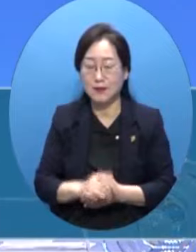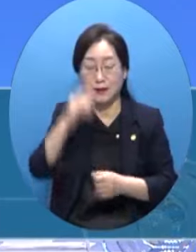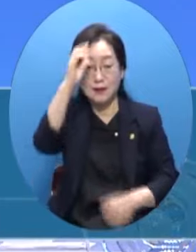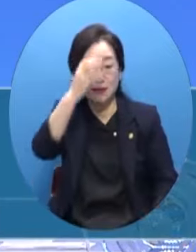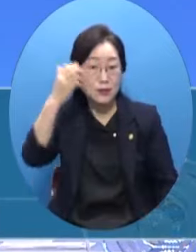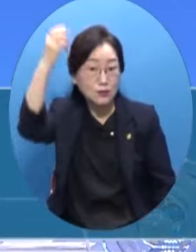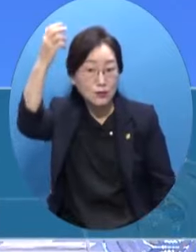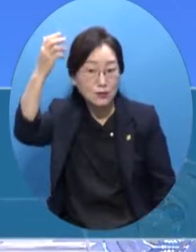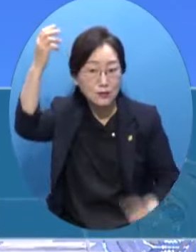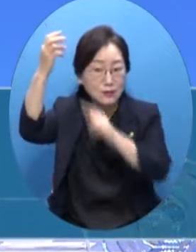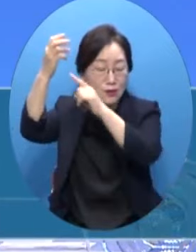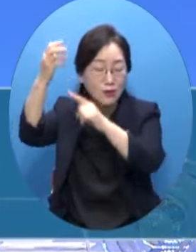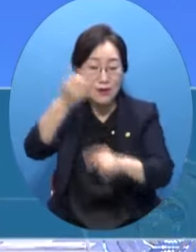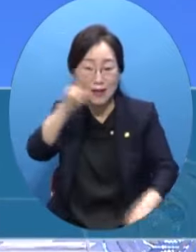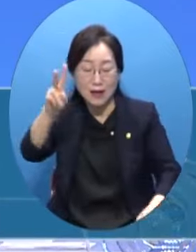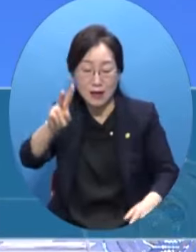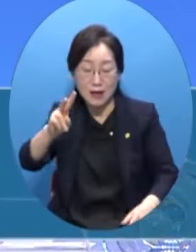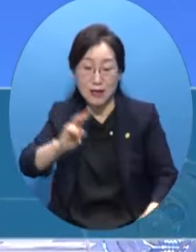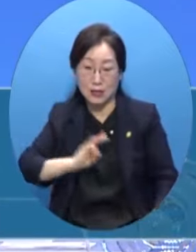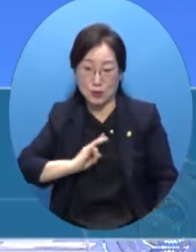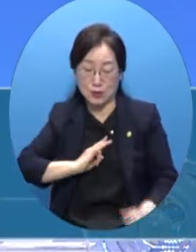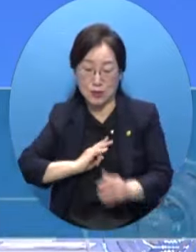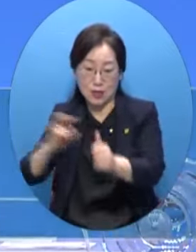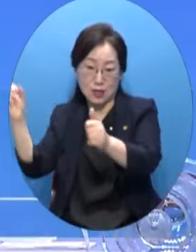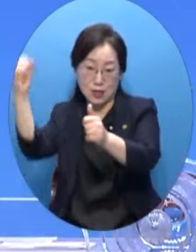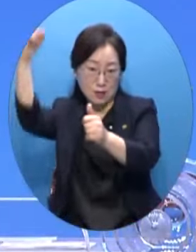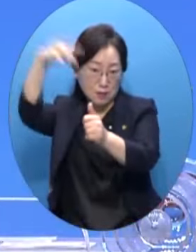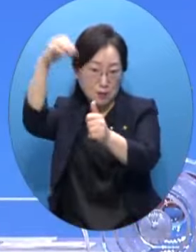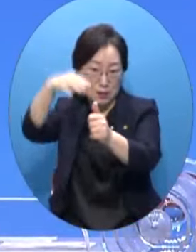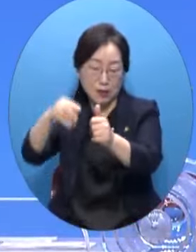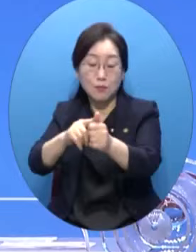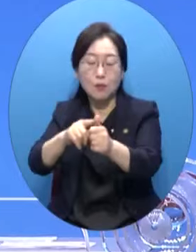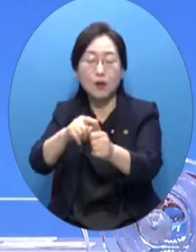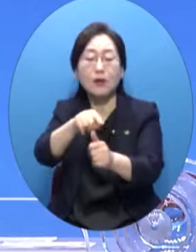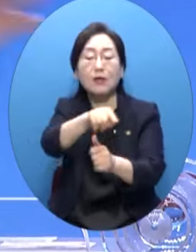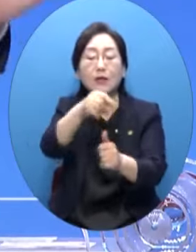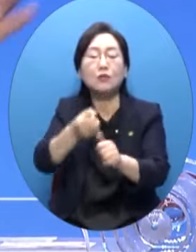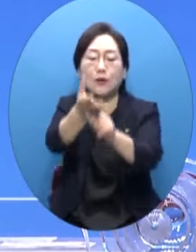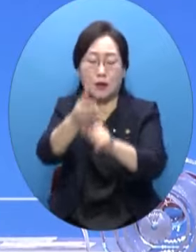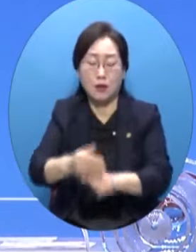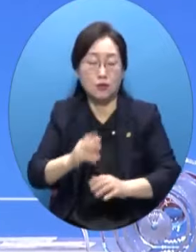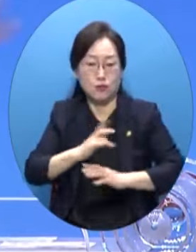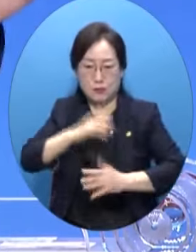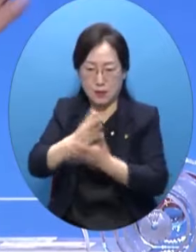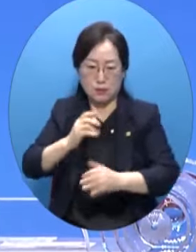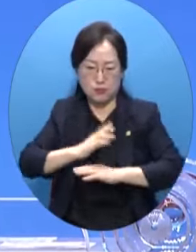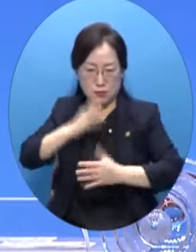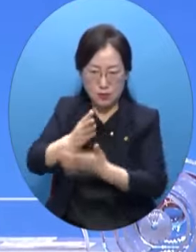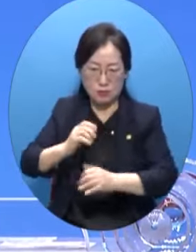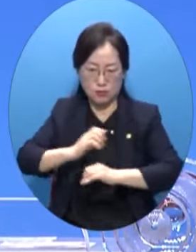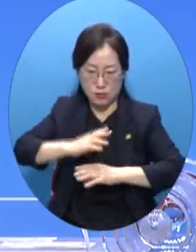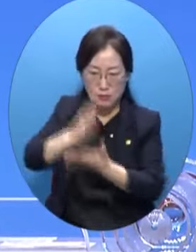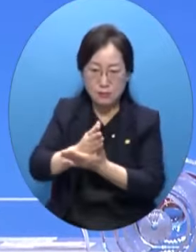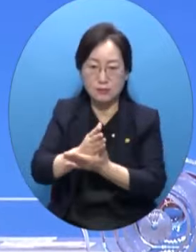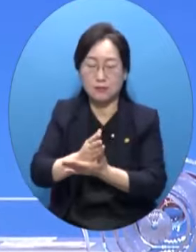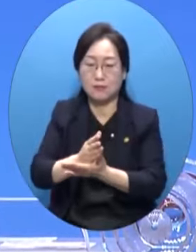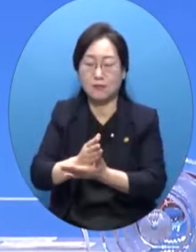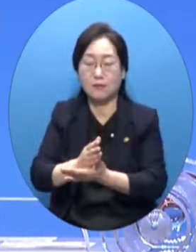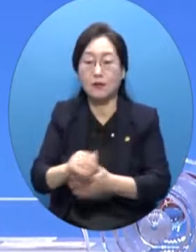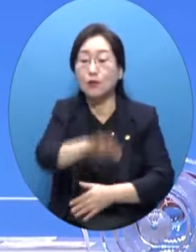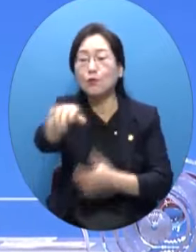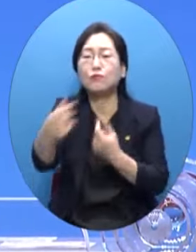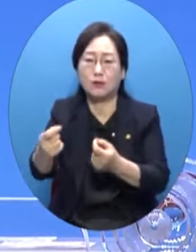성령께서 야시엘에게 주님의 성을 들려준 것입니다. 두려워하지 말라! 두려워하지 말라! 두려워하지 말라! 여러분 일생